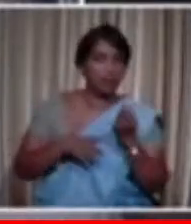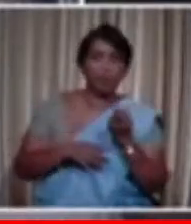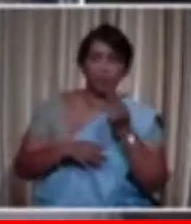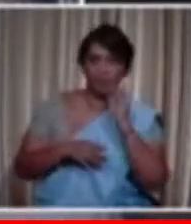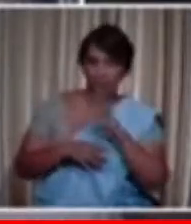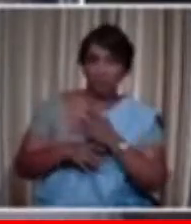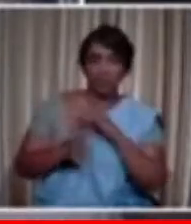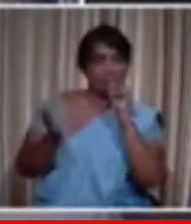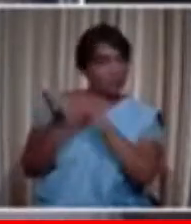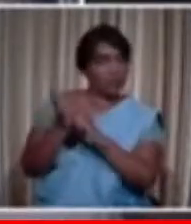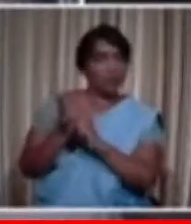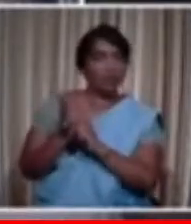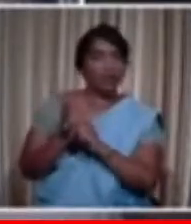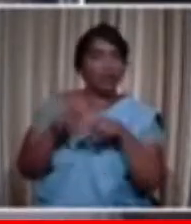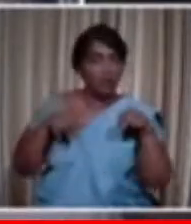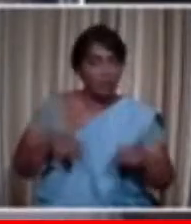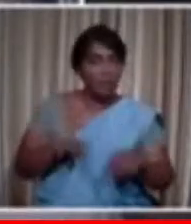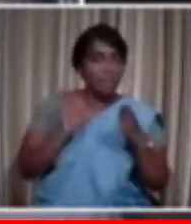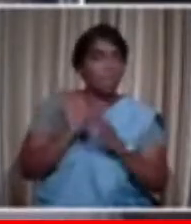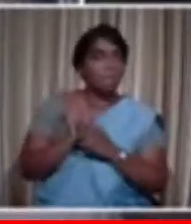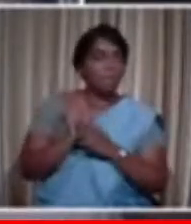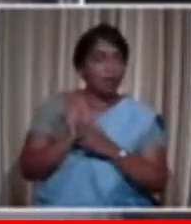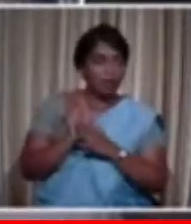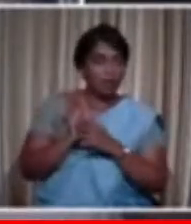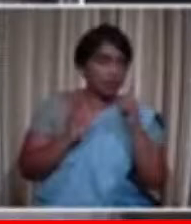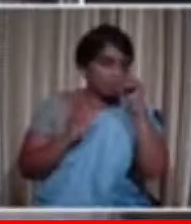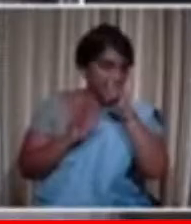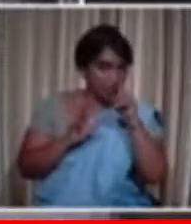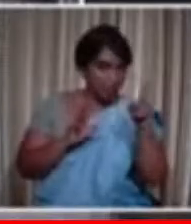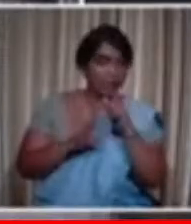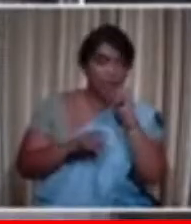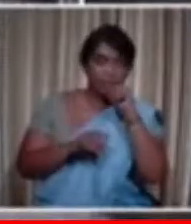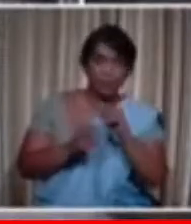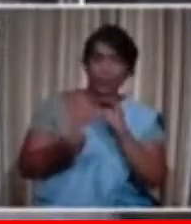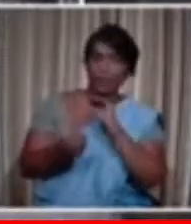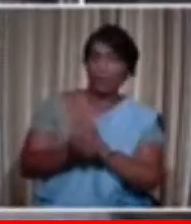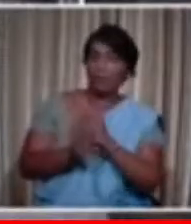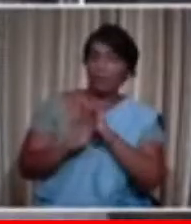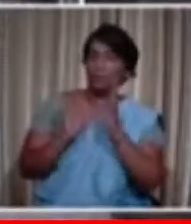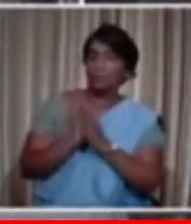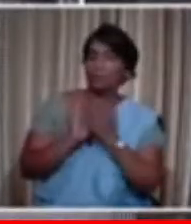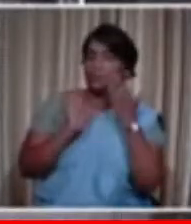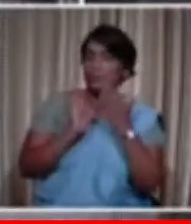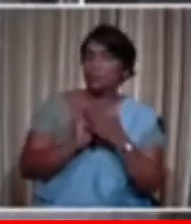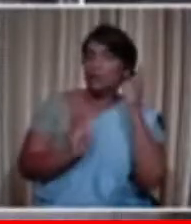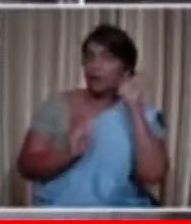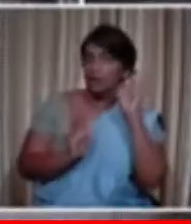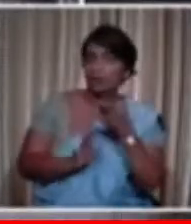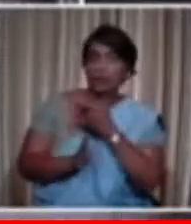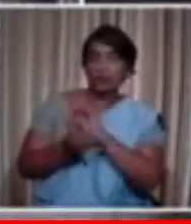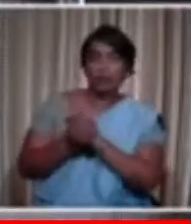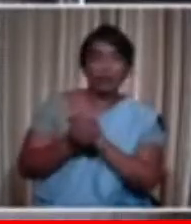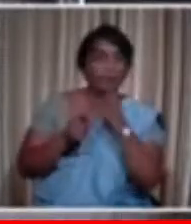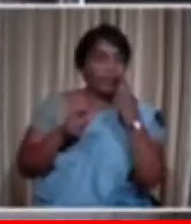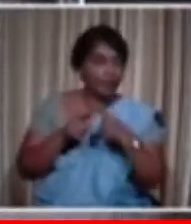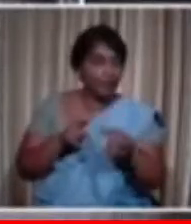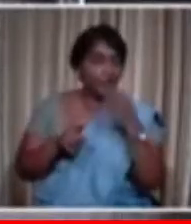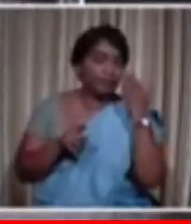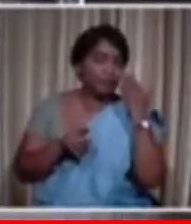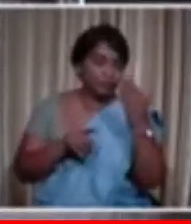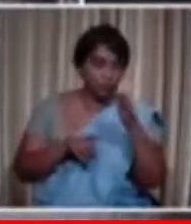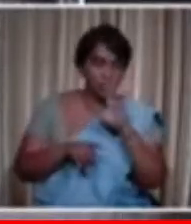ප්‍රමාණයක සටහන් වෙලා මේ මාර්තු මාසයේ නිල සංචිත වල ප්‍රමාණය දක්වලා තිබෙනවා රත්රන් වල ප්‍රමාණය පමණක් මම දැක්කොත්